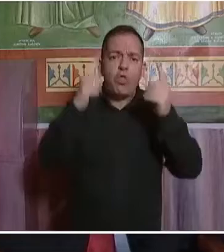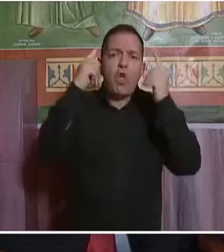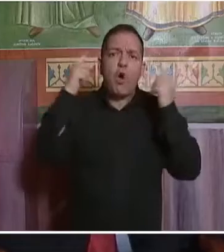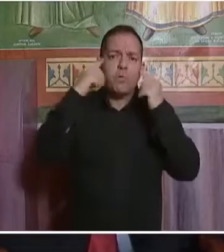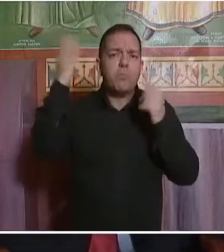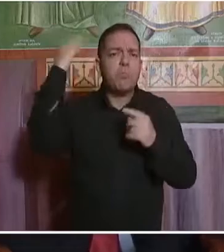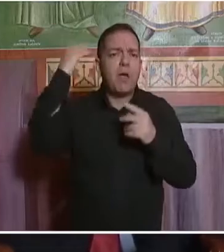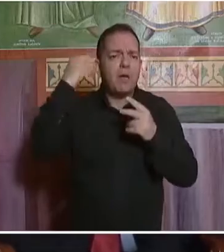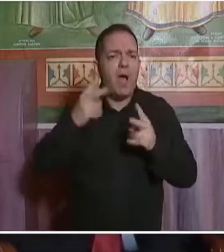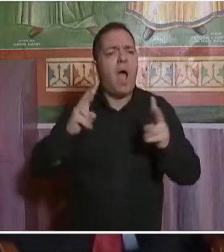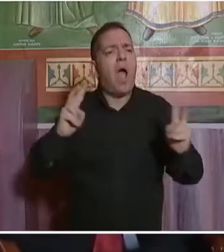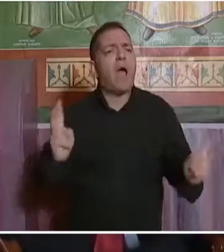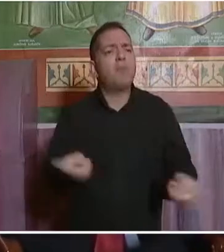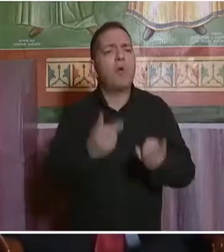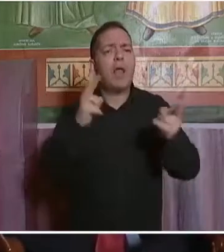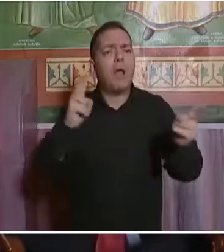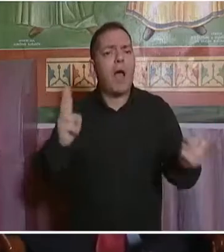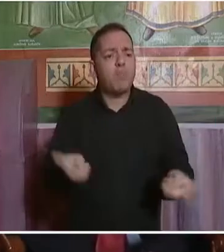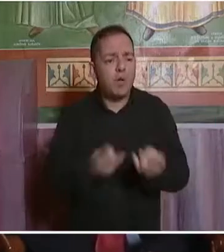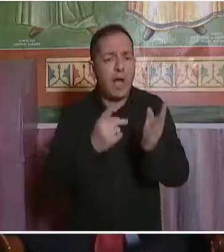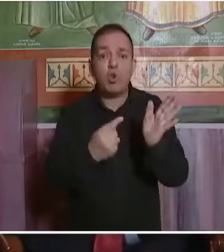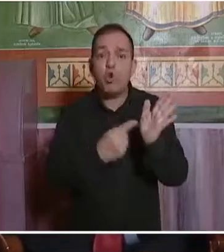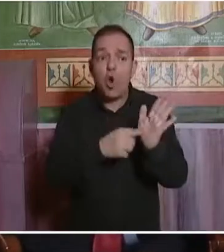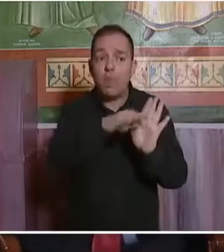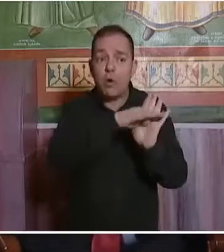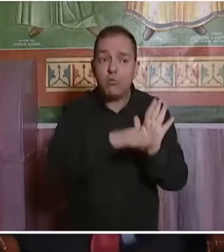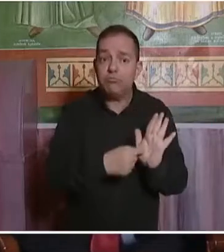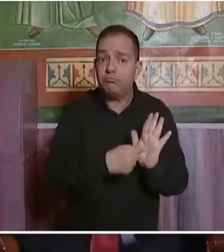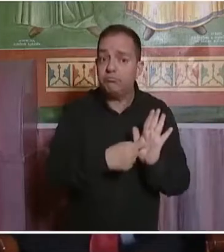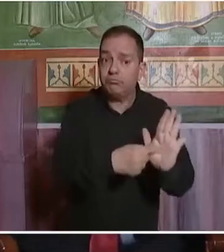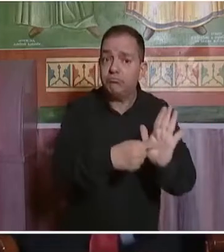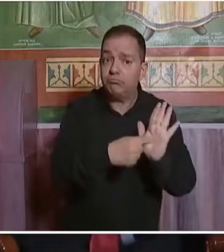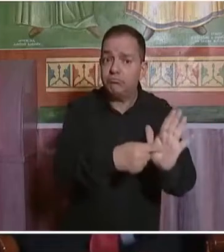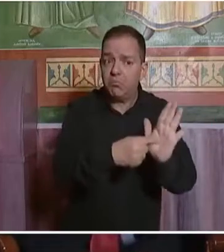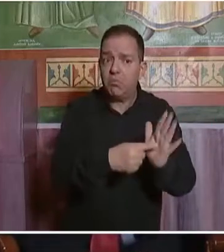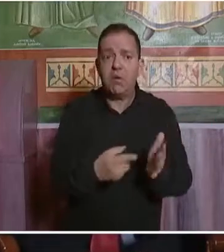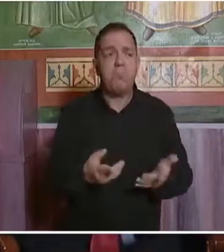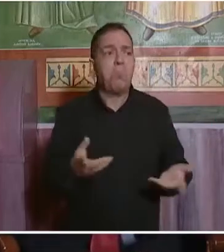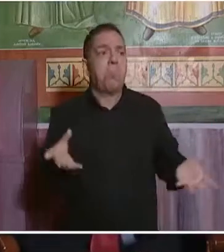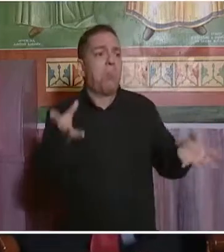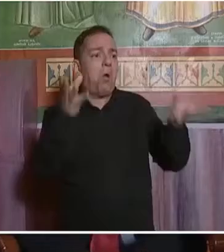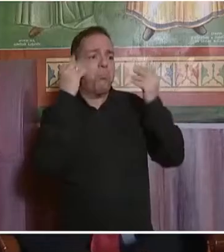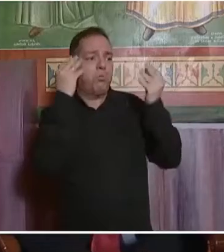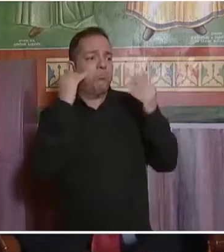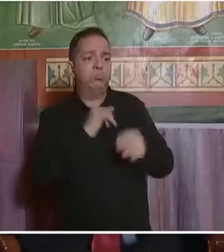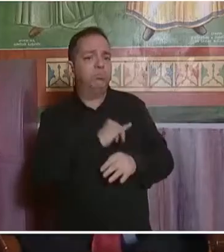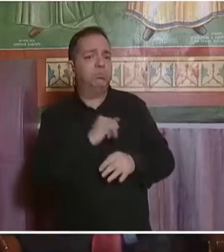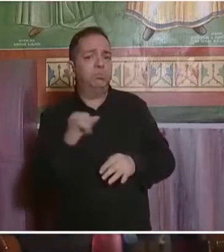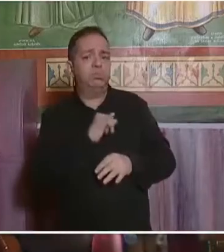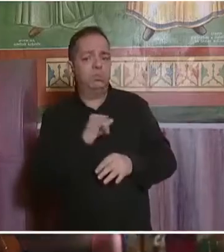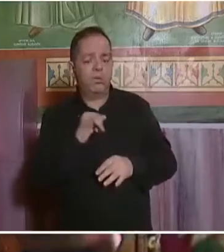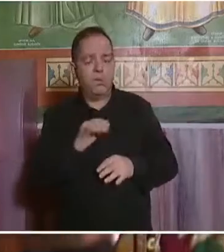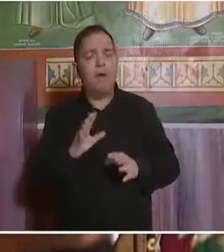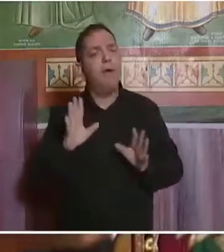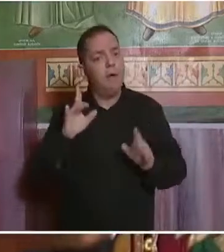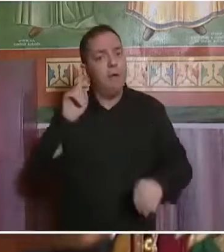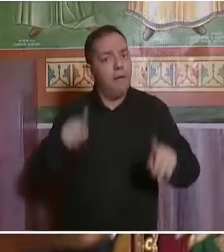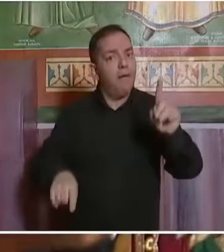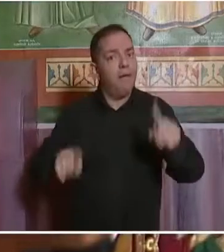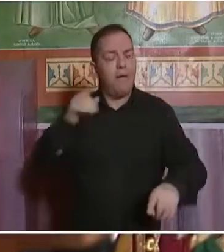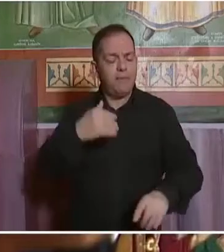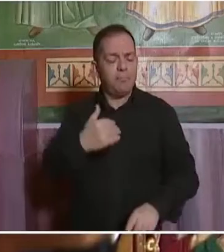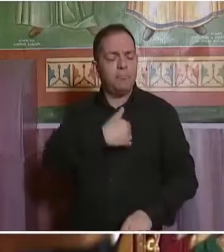Θεού, αισθάνονται κατά έναν τρόπο φυσικό την φωνή Του μέσα στα βάθη